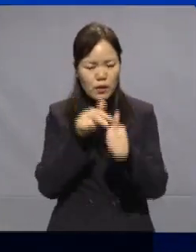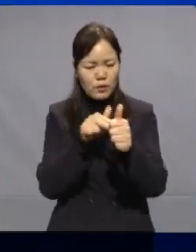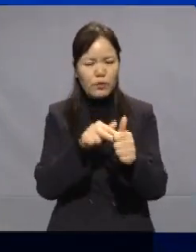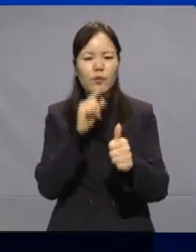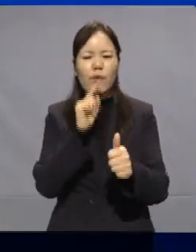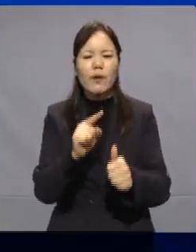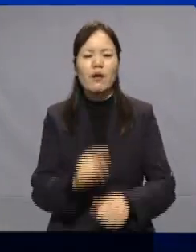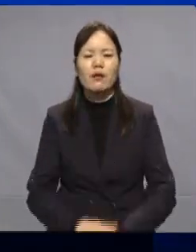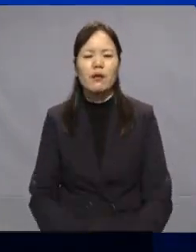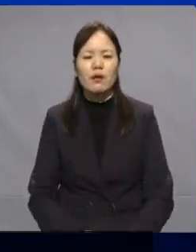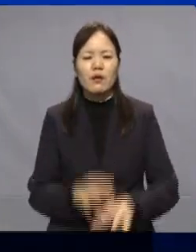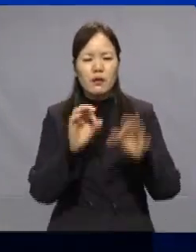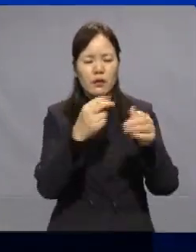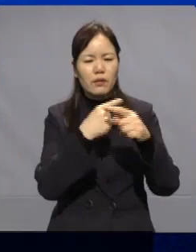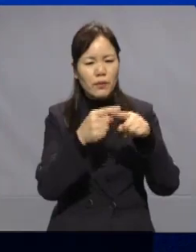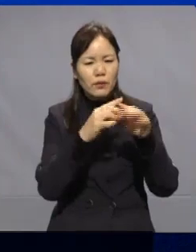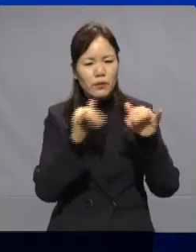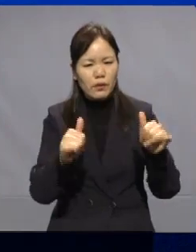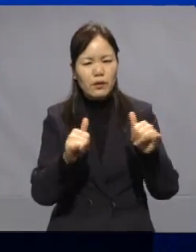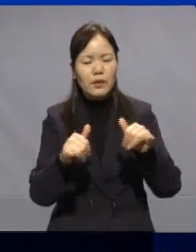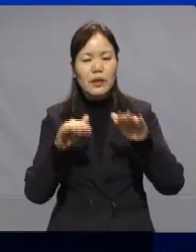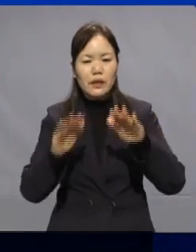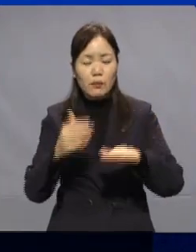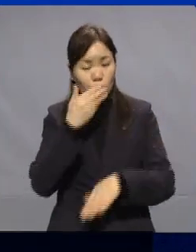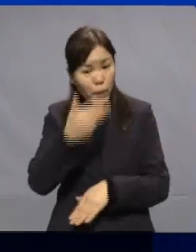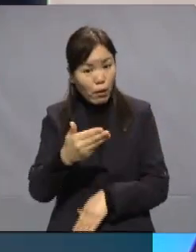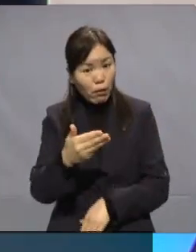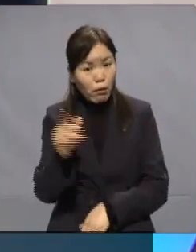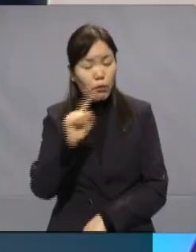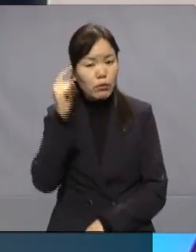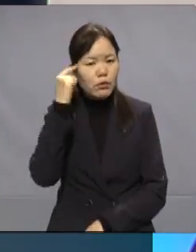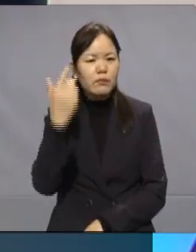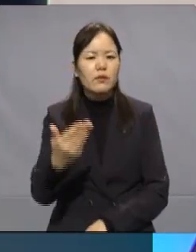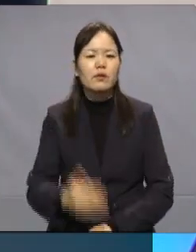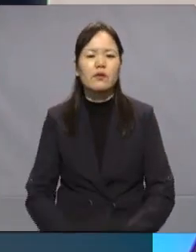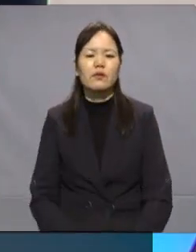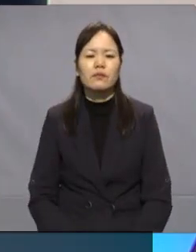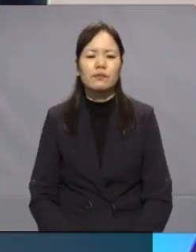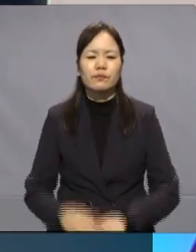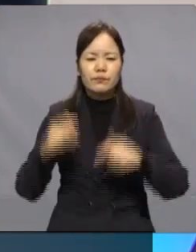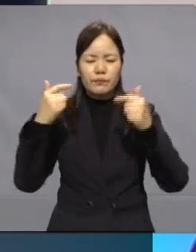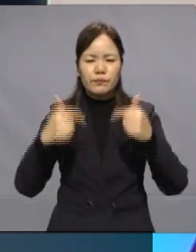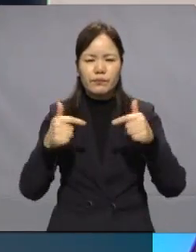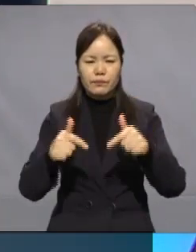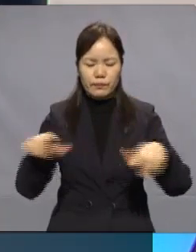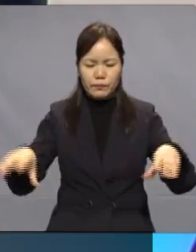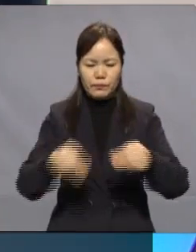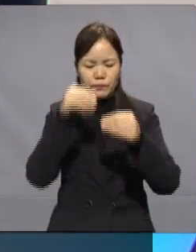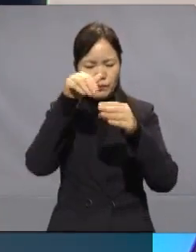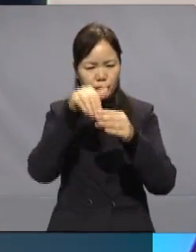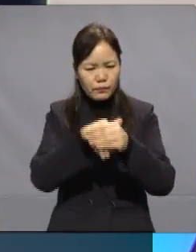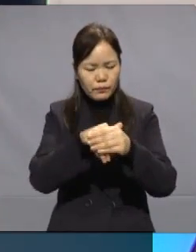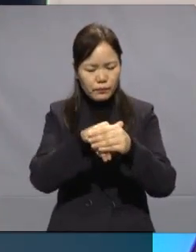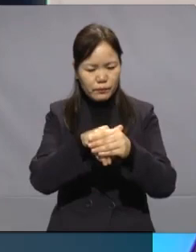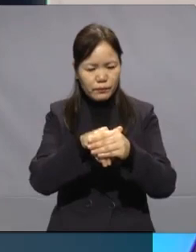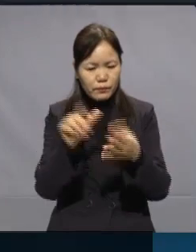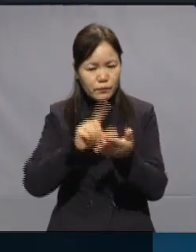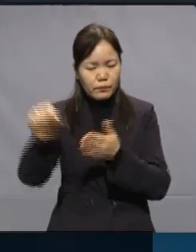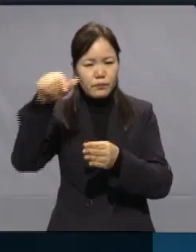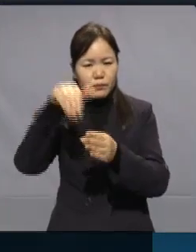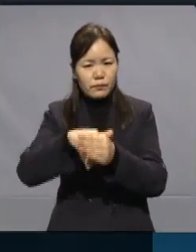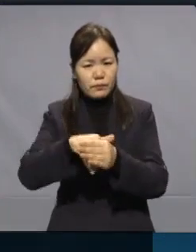김대현 변호사님 이게 가능하다고 보십니까 어떻게 보십니까 늘상 총선이든 뭐 지방선거든